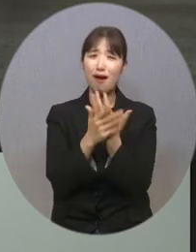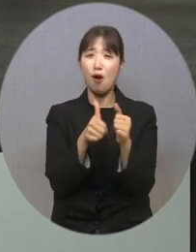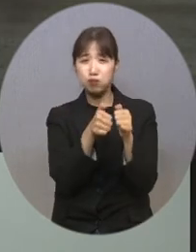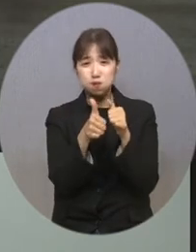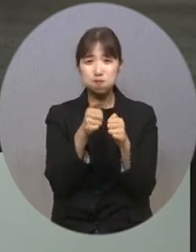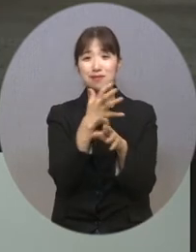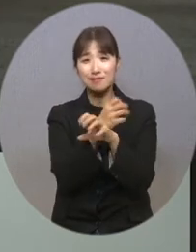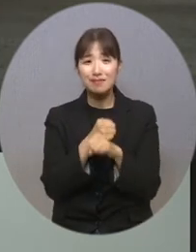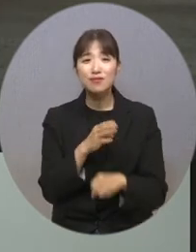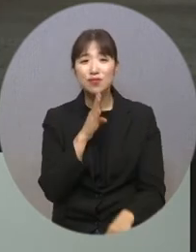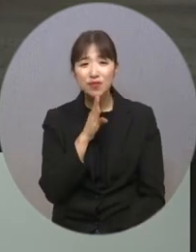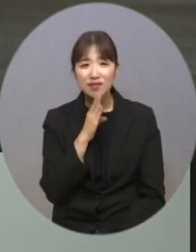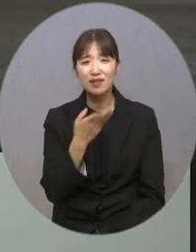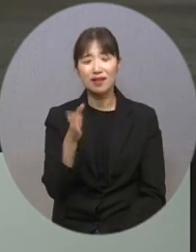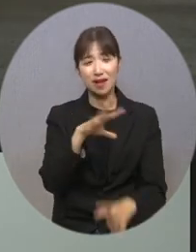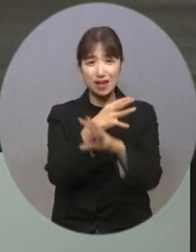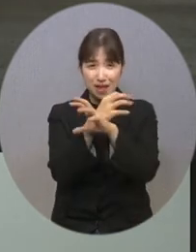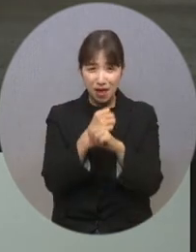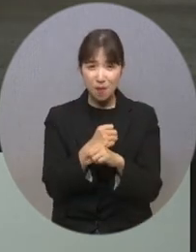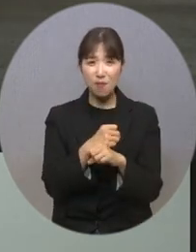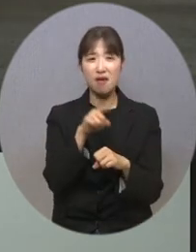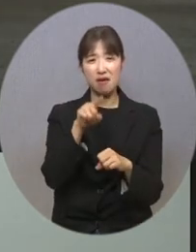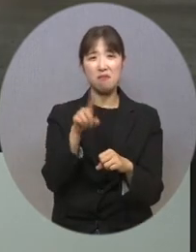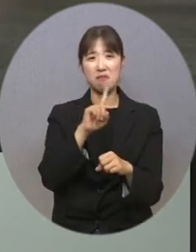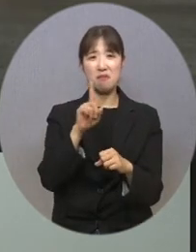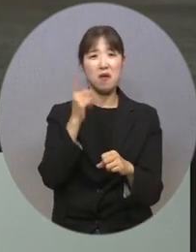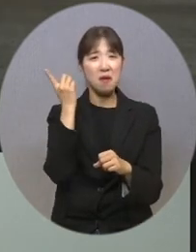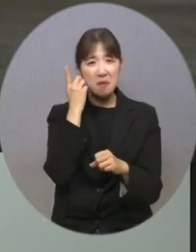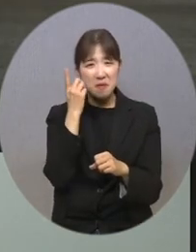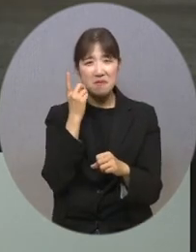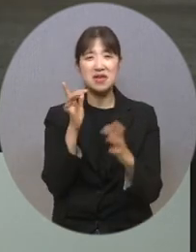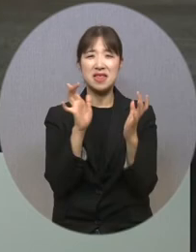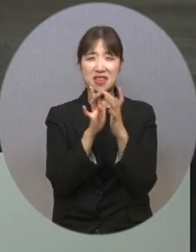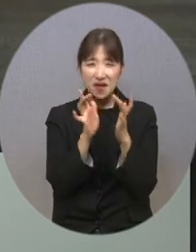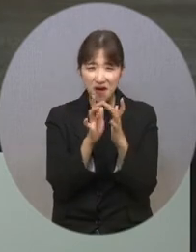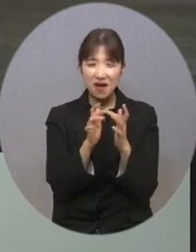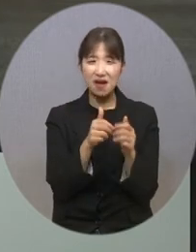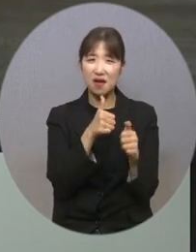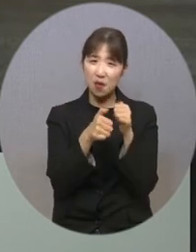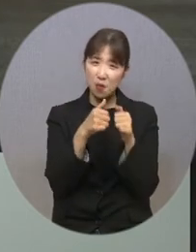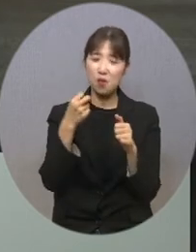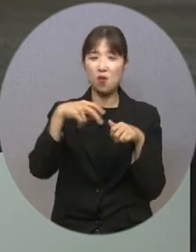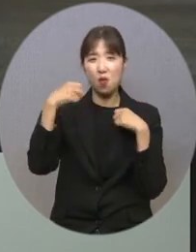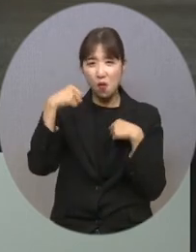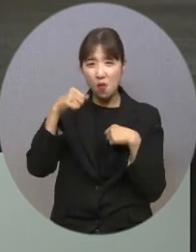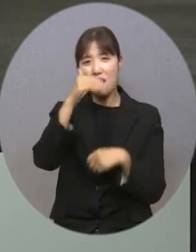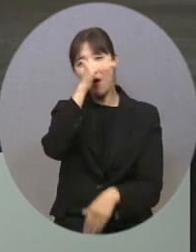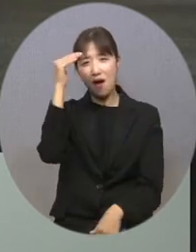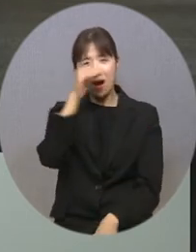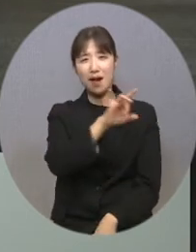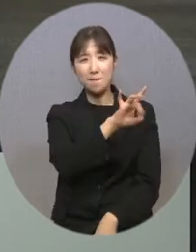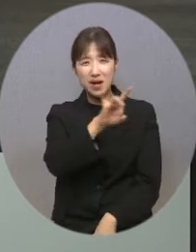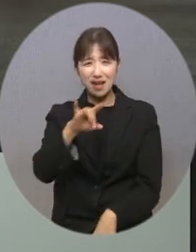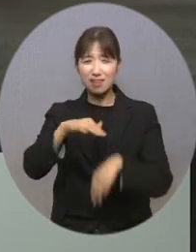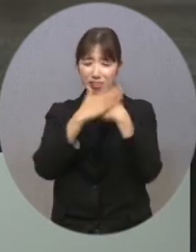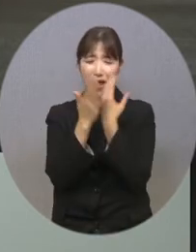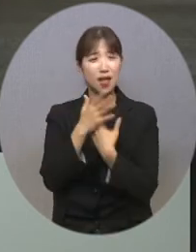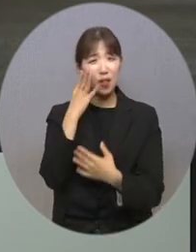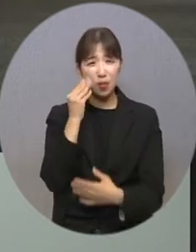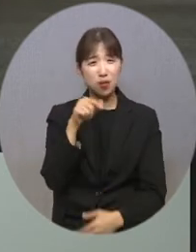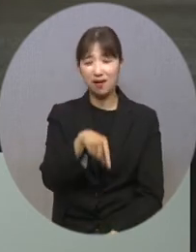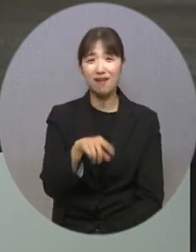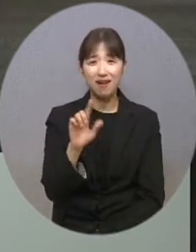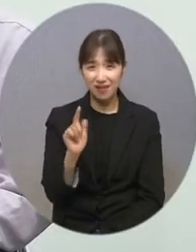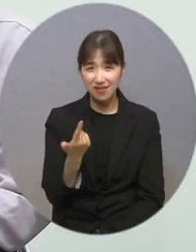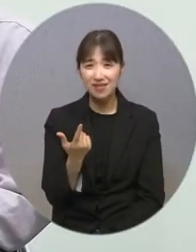하잖아요 그 예매하는 곳도 싸이트나 어떤 공연관람 뚜껑 것마다 다 잘